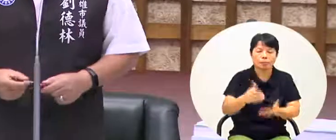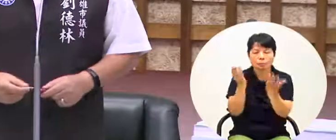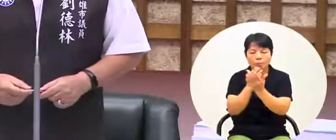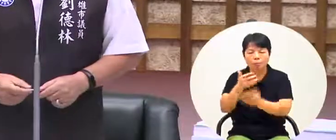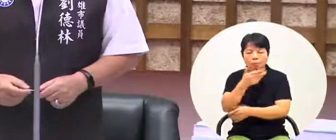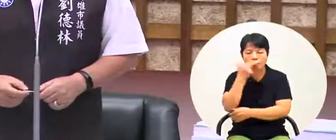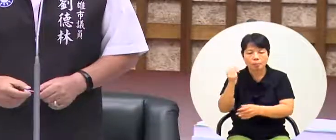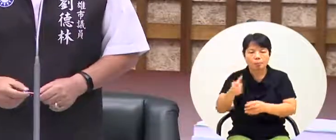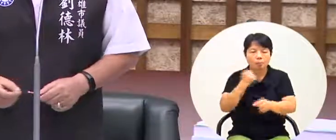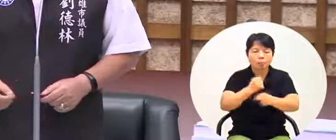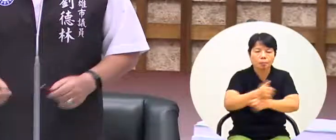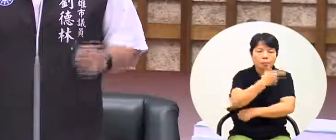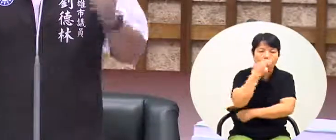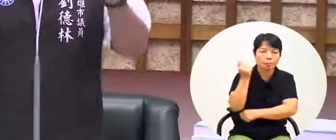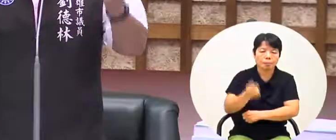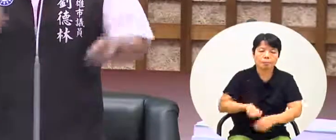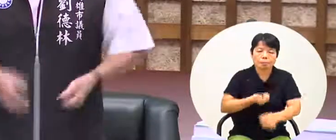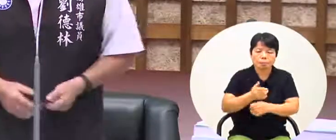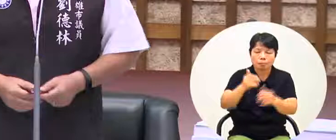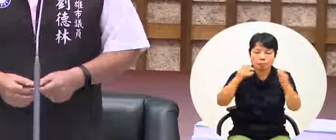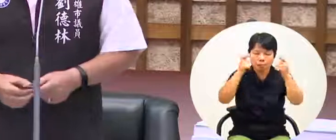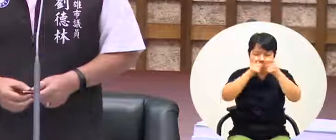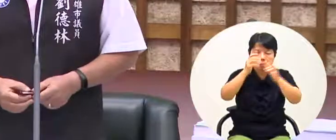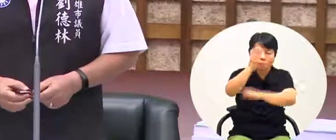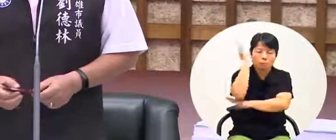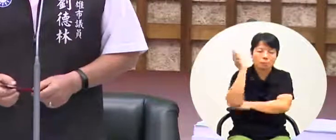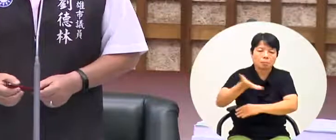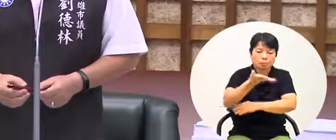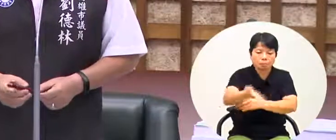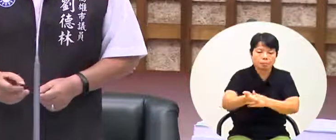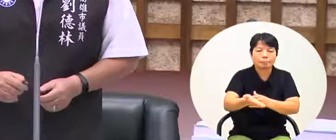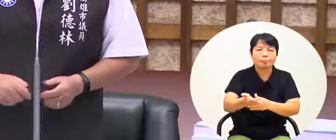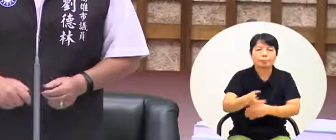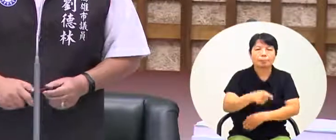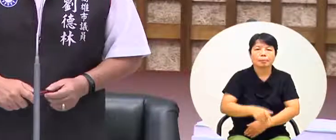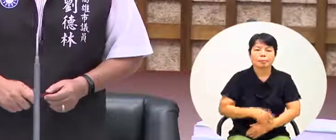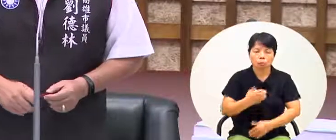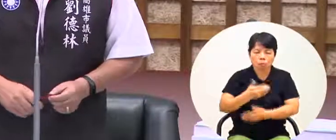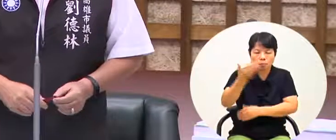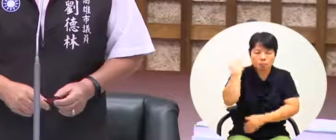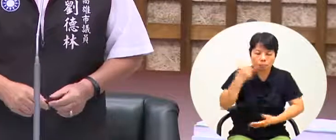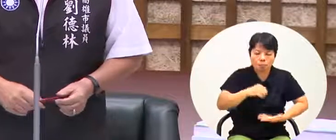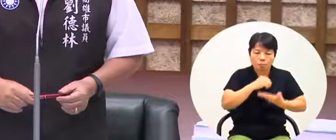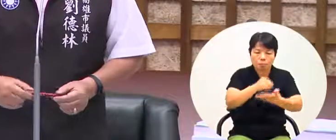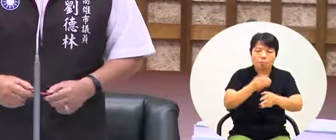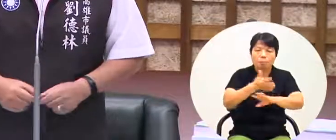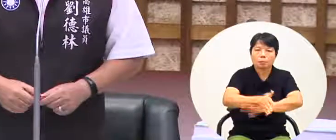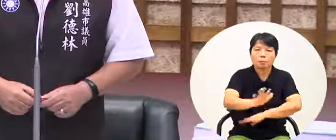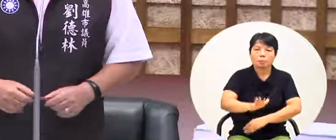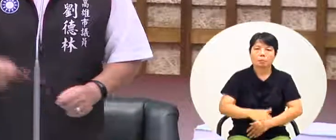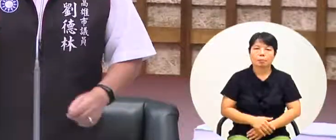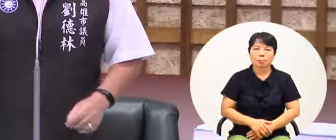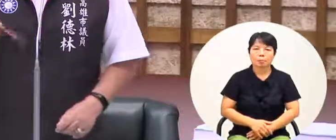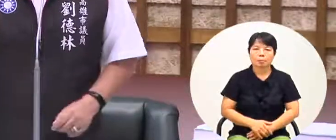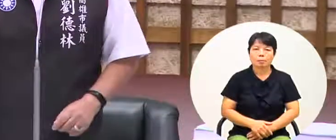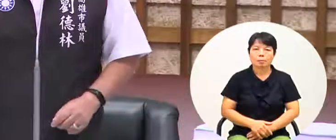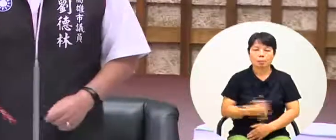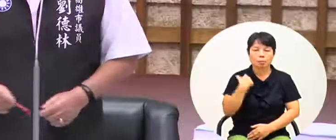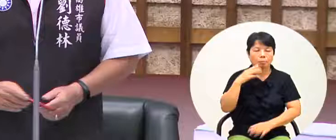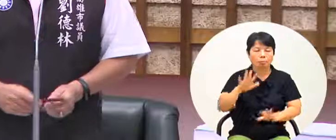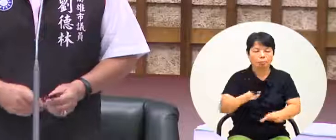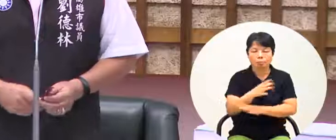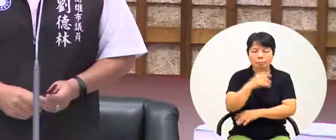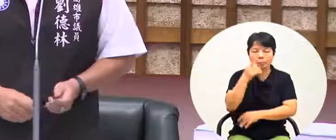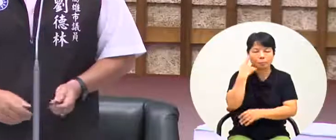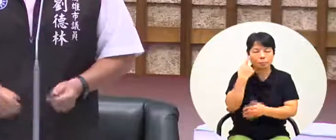的一个德政。那我当初有提议，可是在这个提议好像感觉到非常遥远。那我是希望在现有